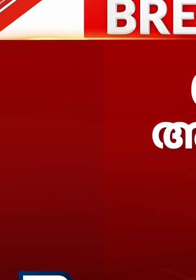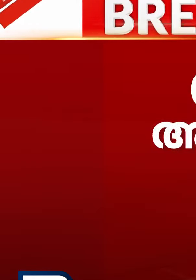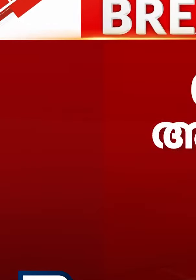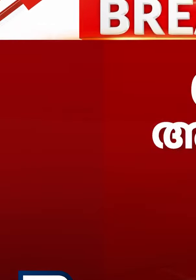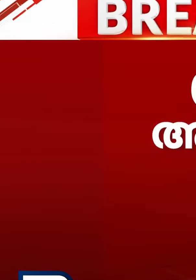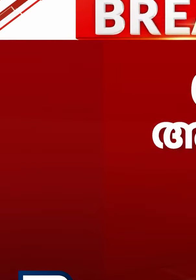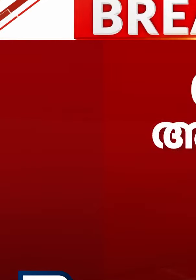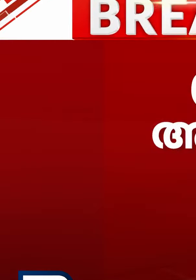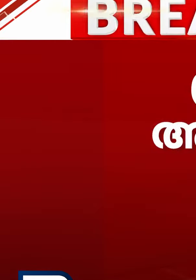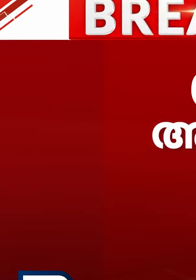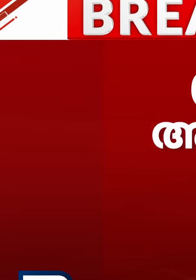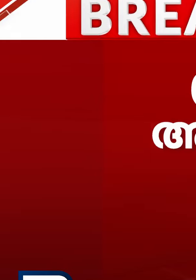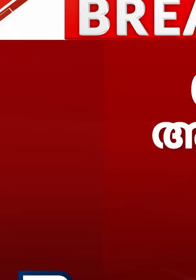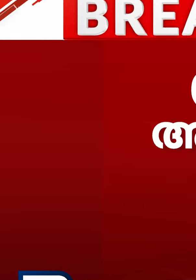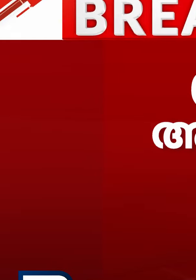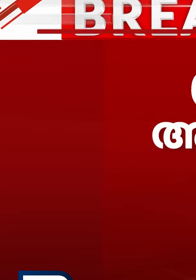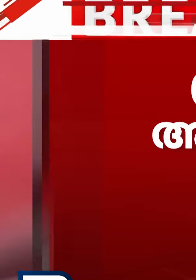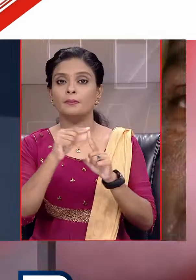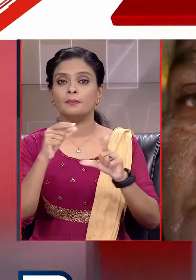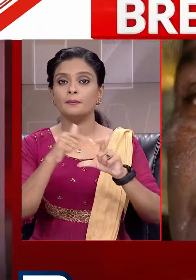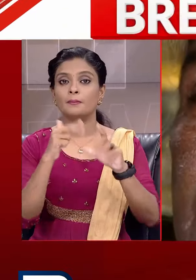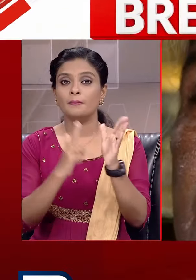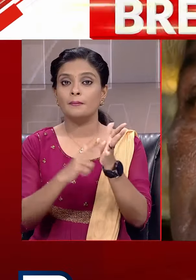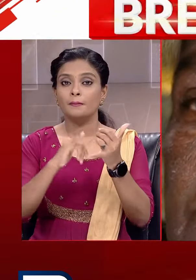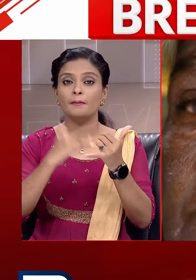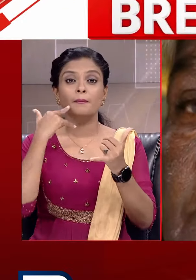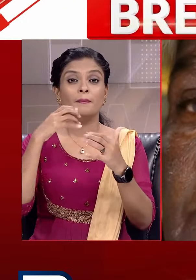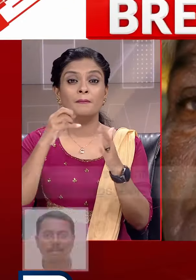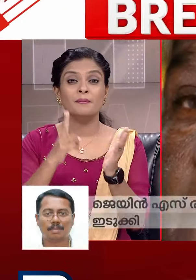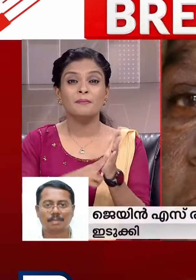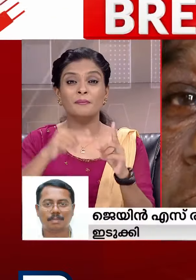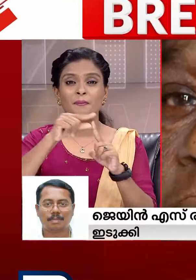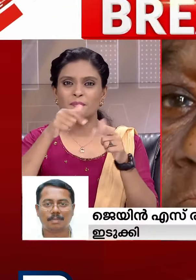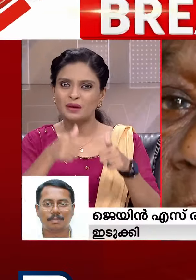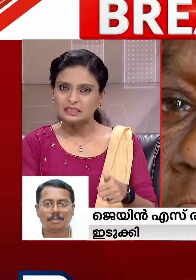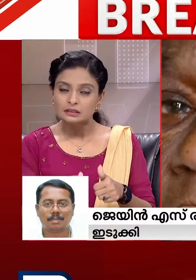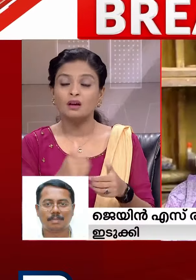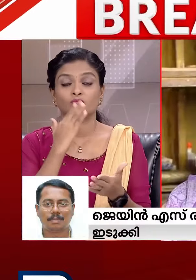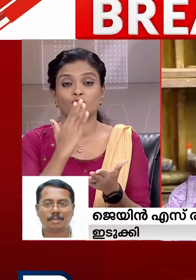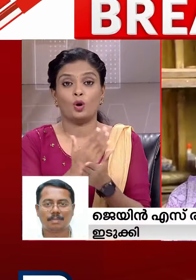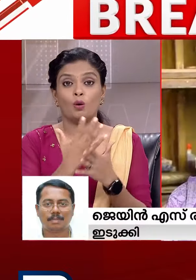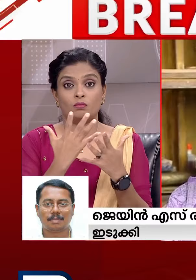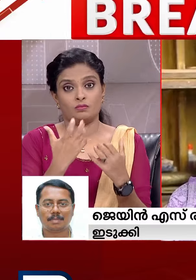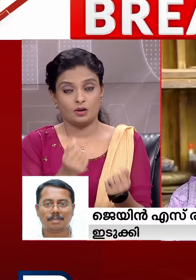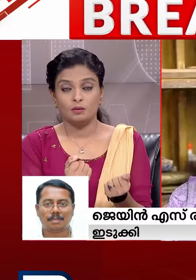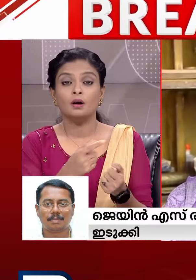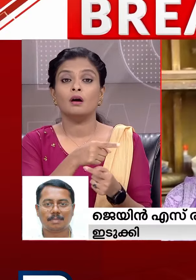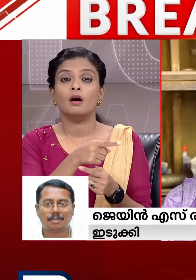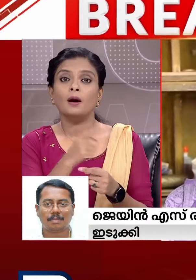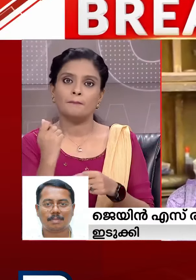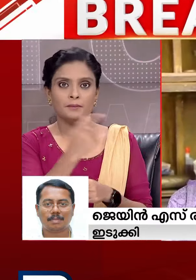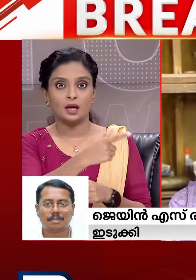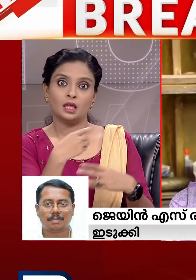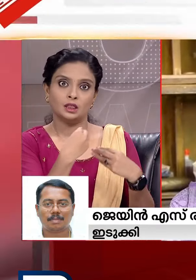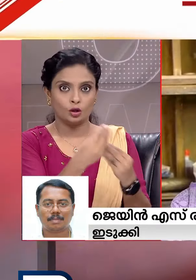ഈ പെൻഷൻ ഉടൻ ലഭ്യമാക്കാനുള്ള എല്ലാ നടപടികളും ആരംഭിക്കുമെന്നും ഉടൻ പെൻഷൻ നൽകും എന്ന്